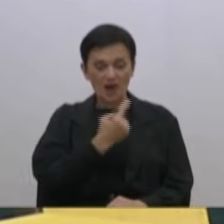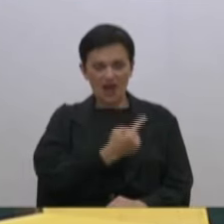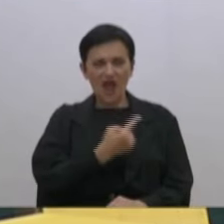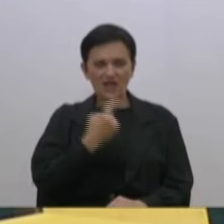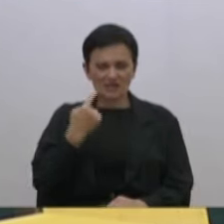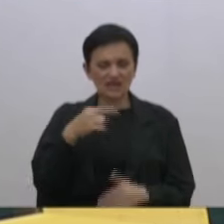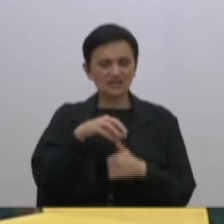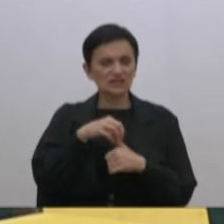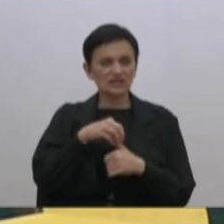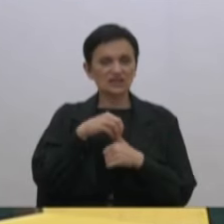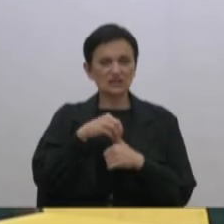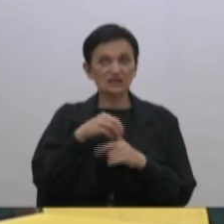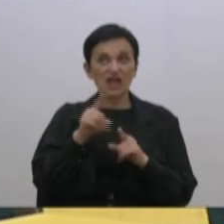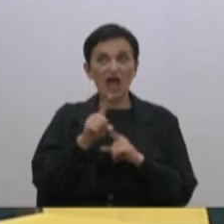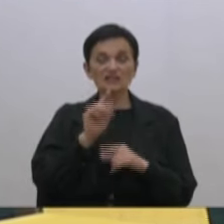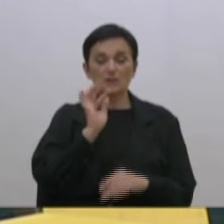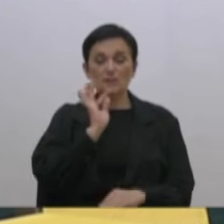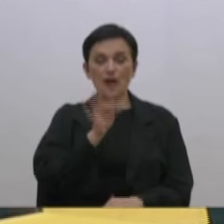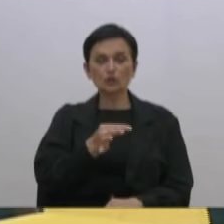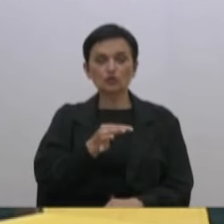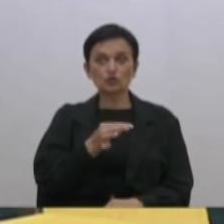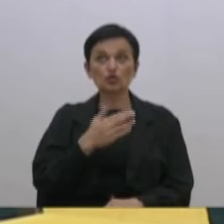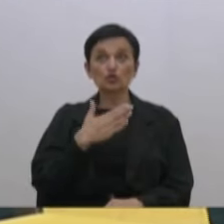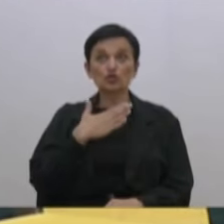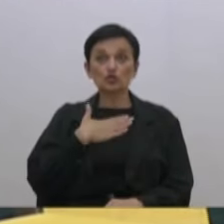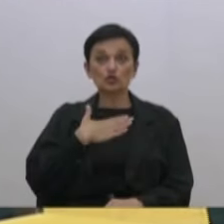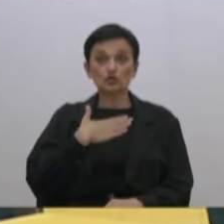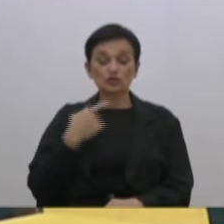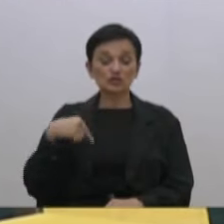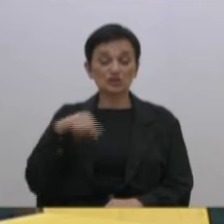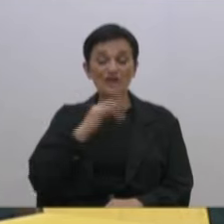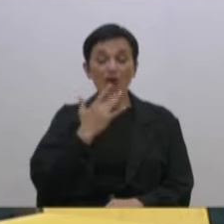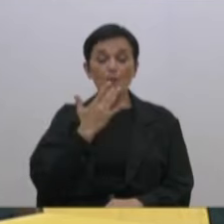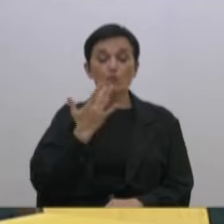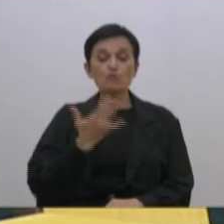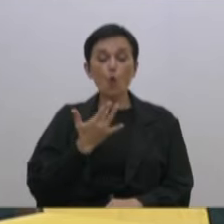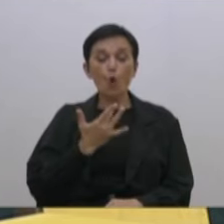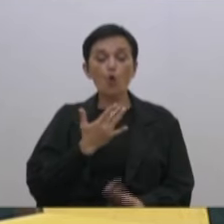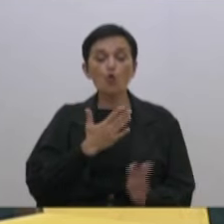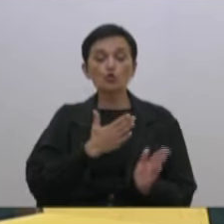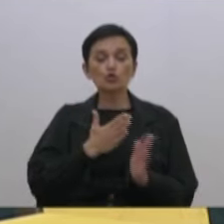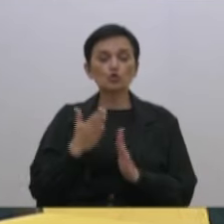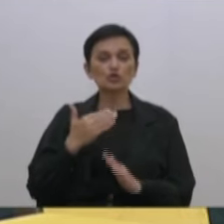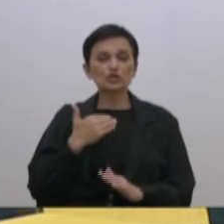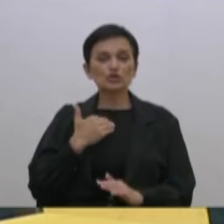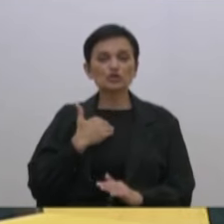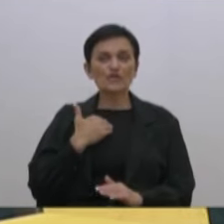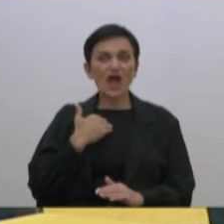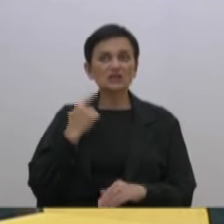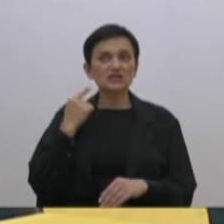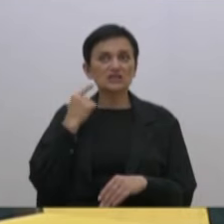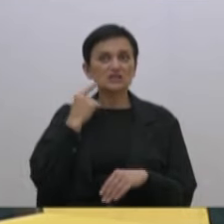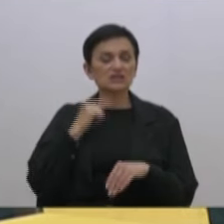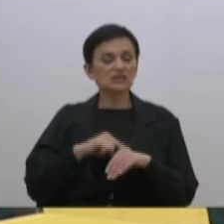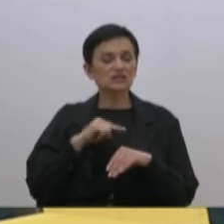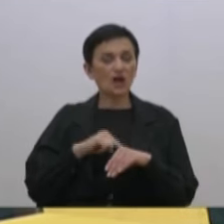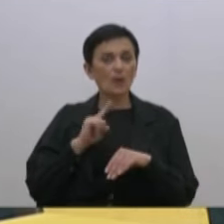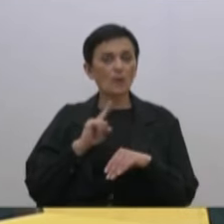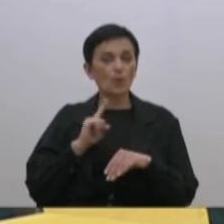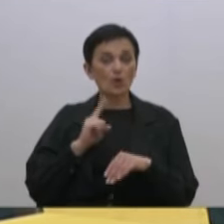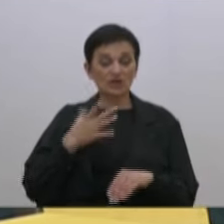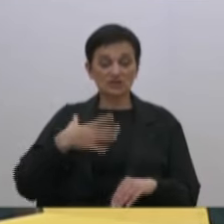ლიდერმა ესეთი პასუხი გასცა: ჩვენი პოლიტიკური ტაქტიკა არის ჩვენი ზნეობა. აი რახან